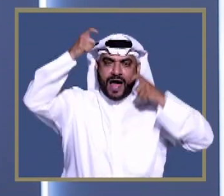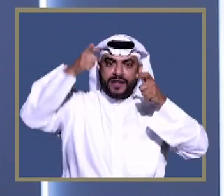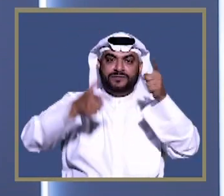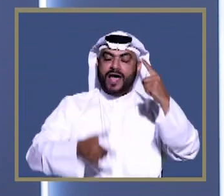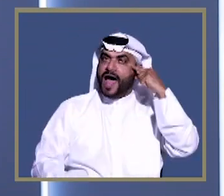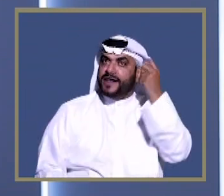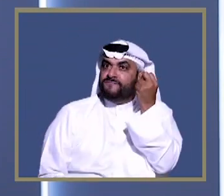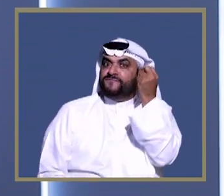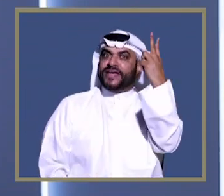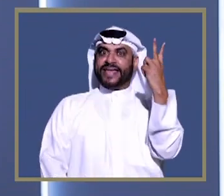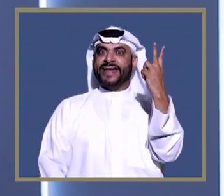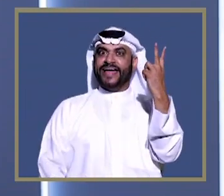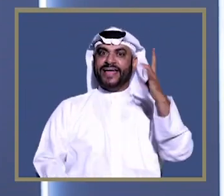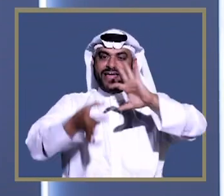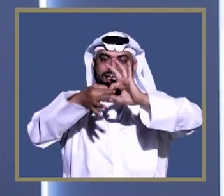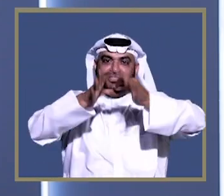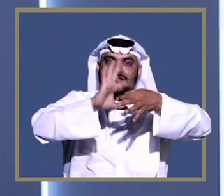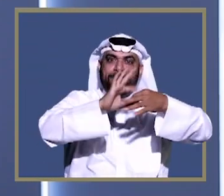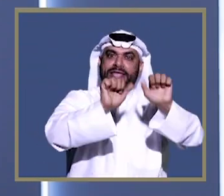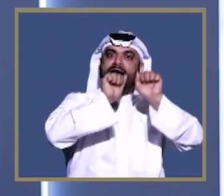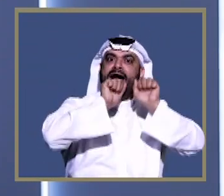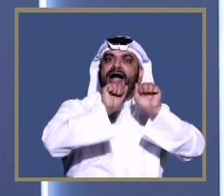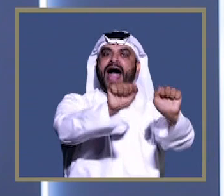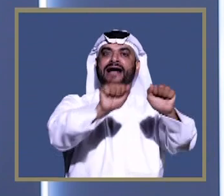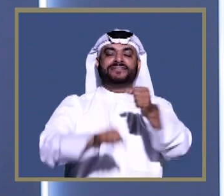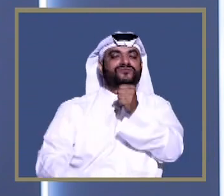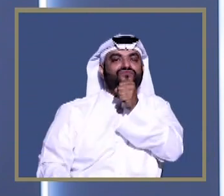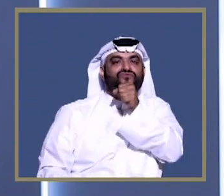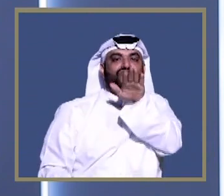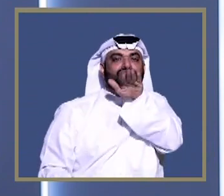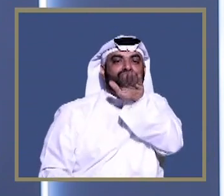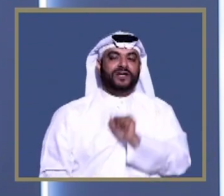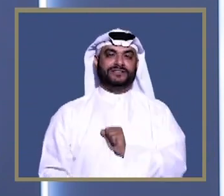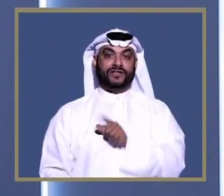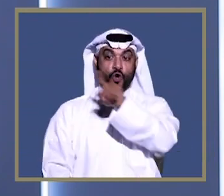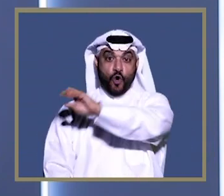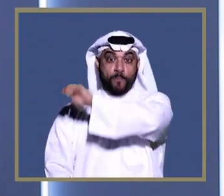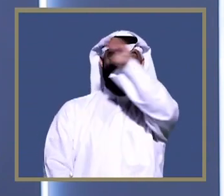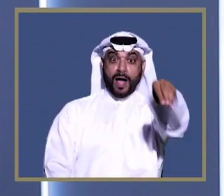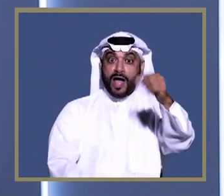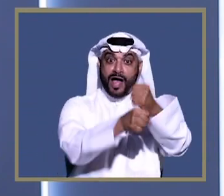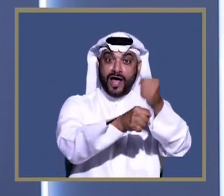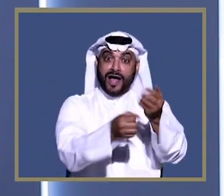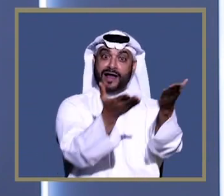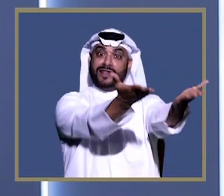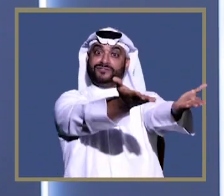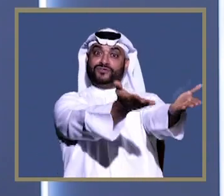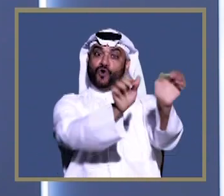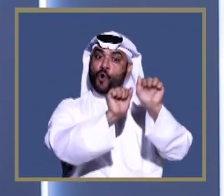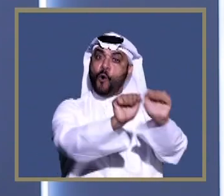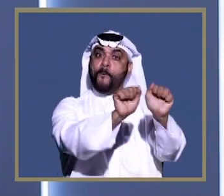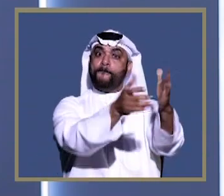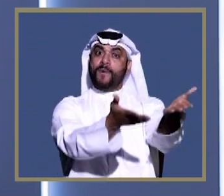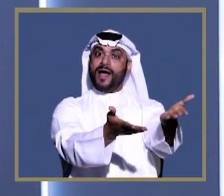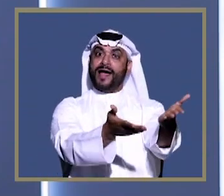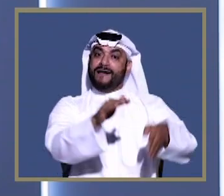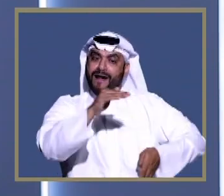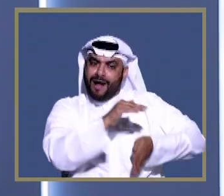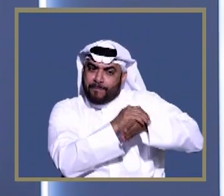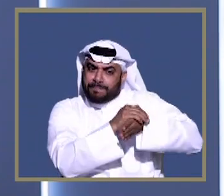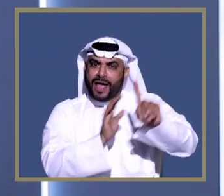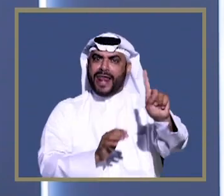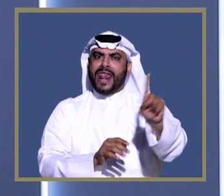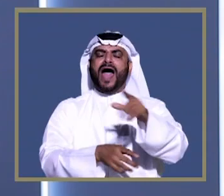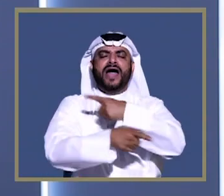أن تكون هناك جمعية للمتقاعدين، بحيث من يؤدي من يشتغل في هذه الجمعية هم المتقاعدين